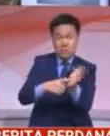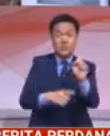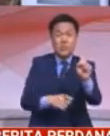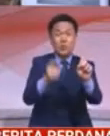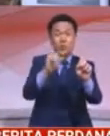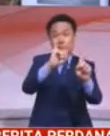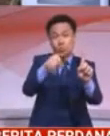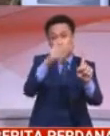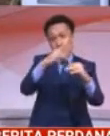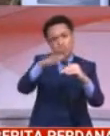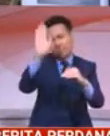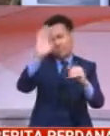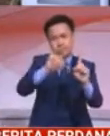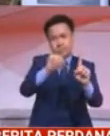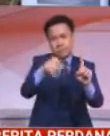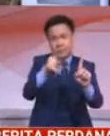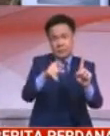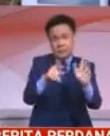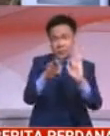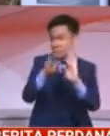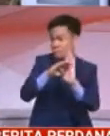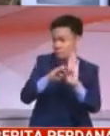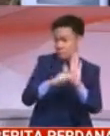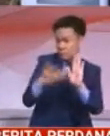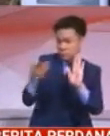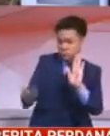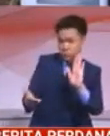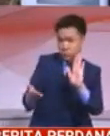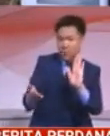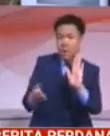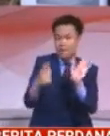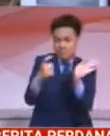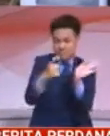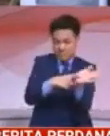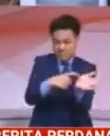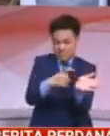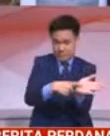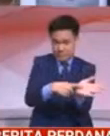failkan, tuntutan ganti rugi am, kita telah